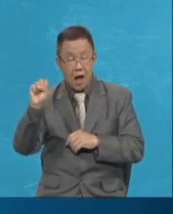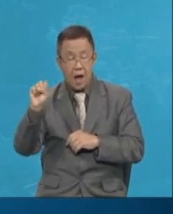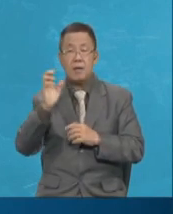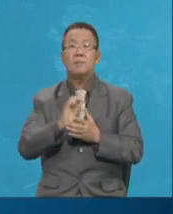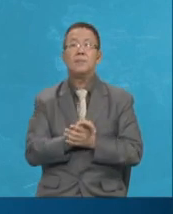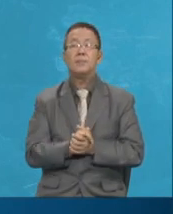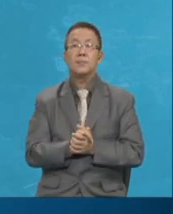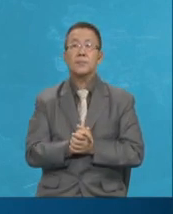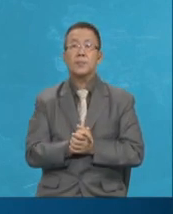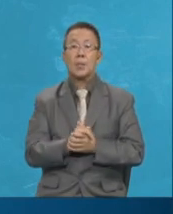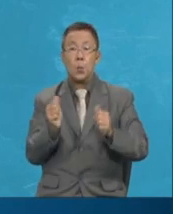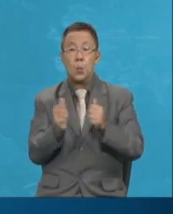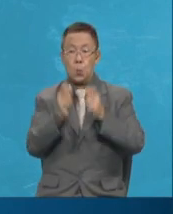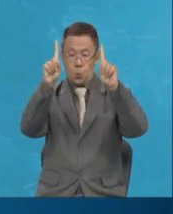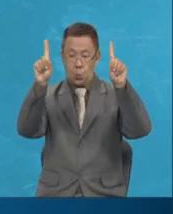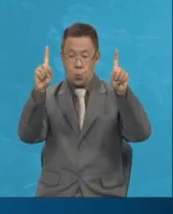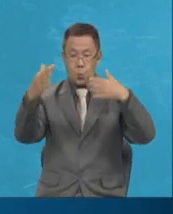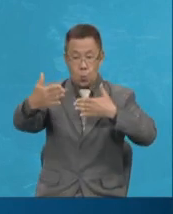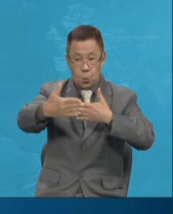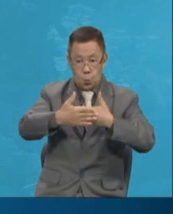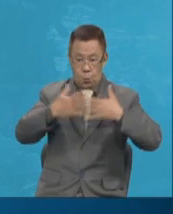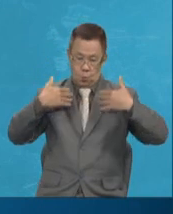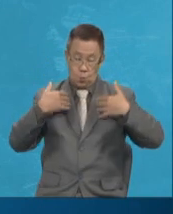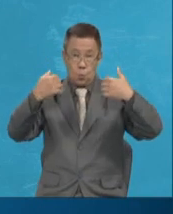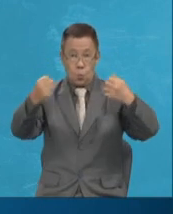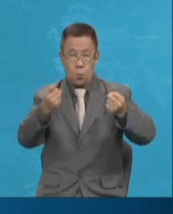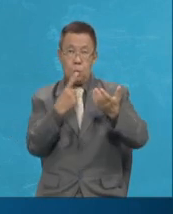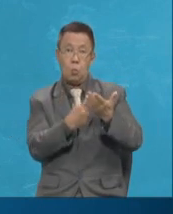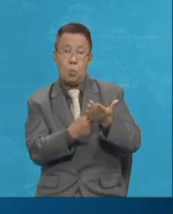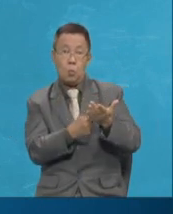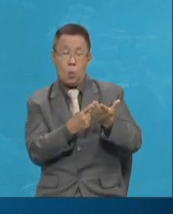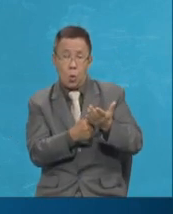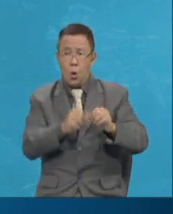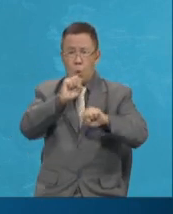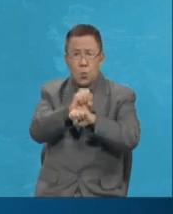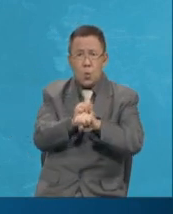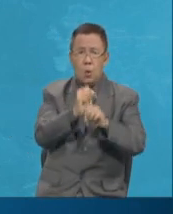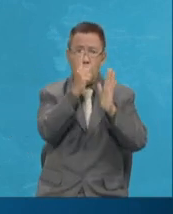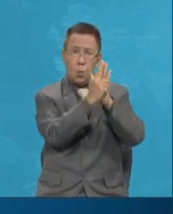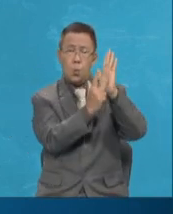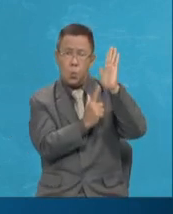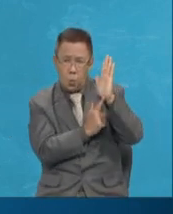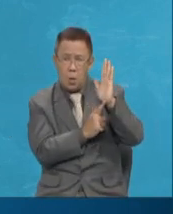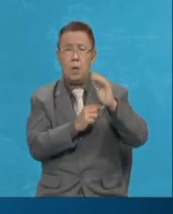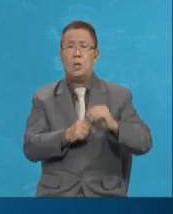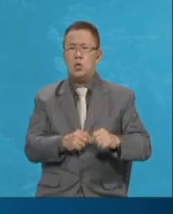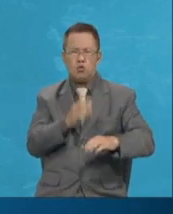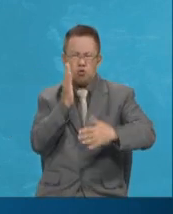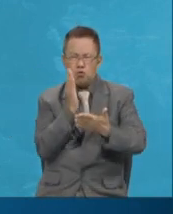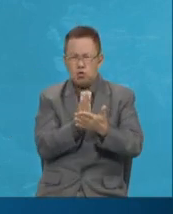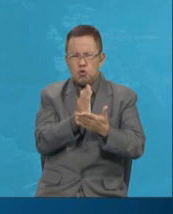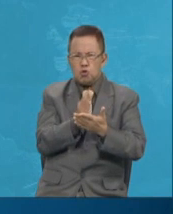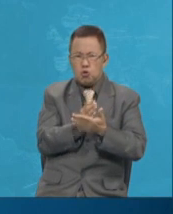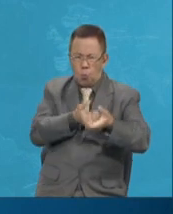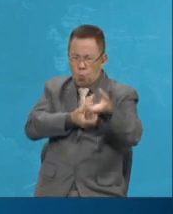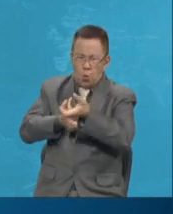mesyuarat negara dengan tema satu pendekatan kesehatan sesi melumpuhkan rangka kerja undang-undang dalam pemburuan HAM terhadap